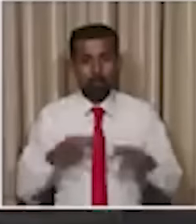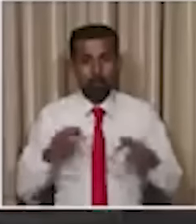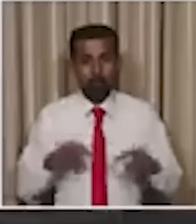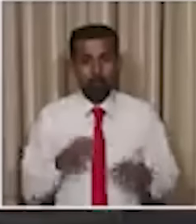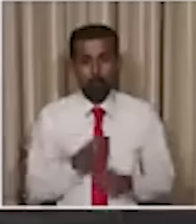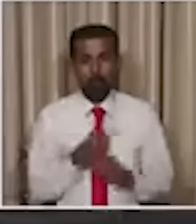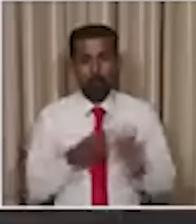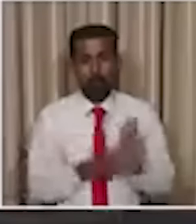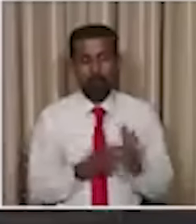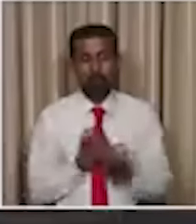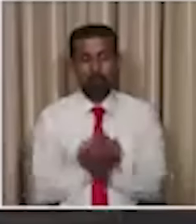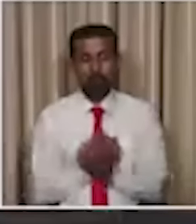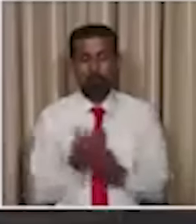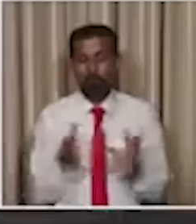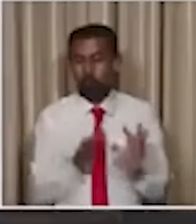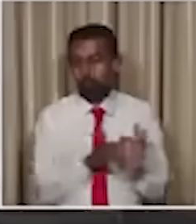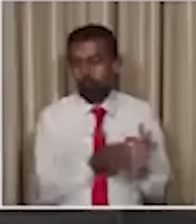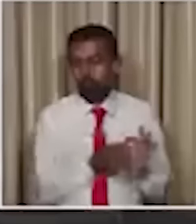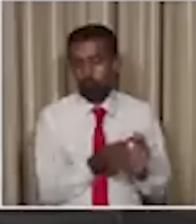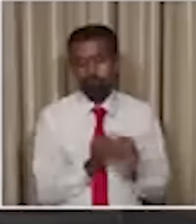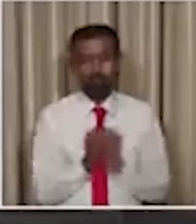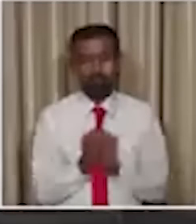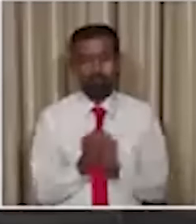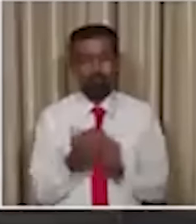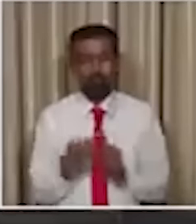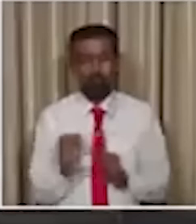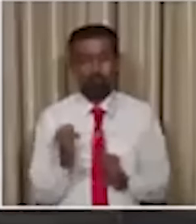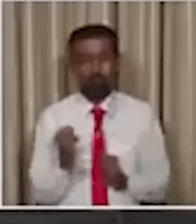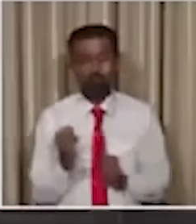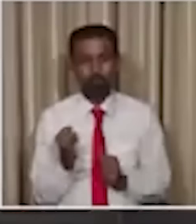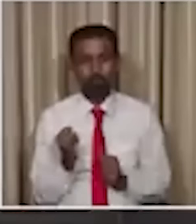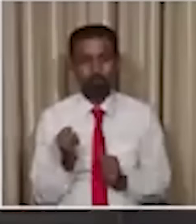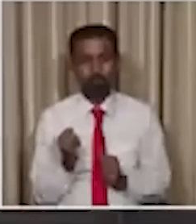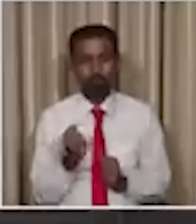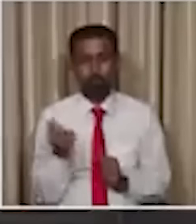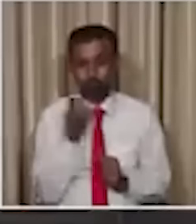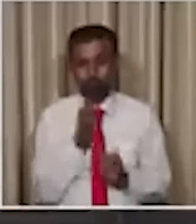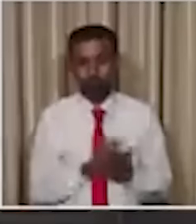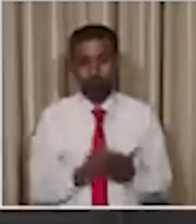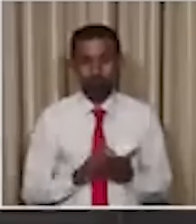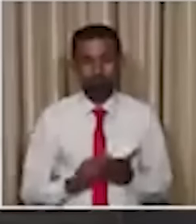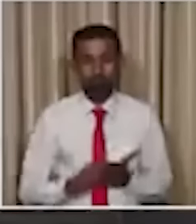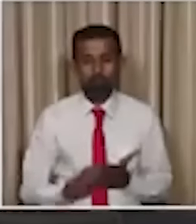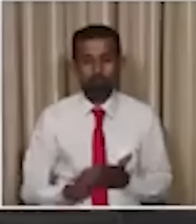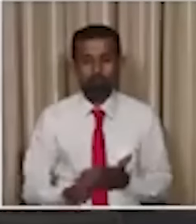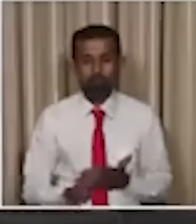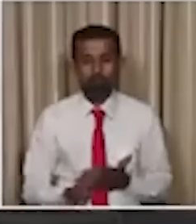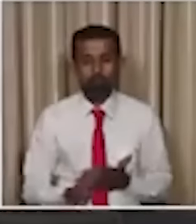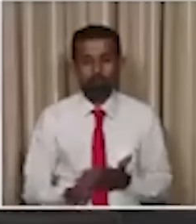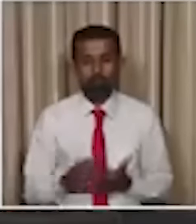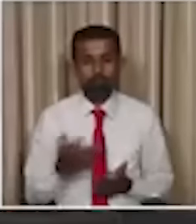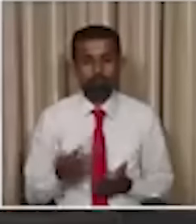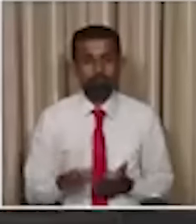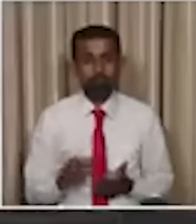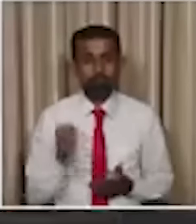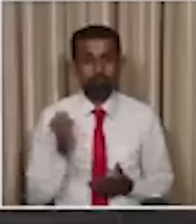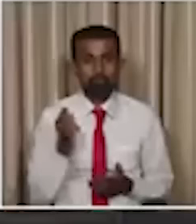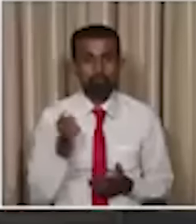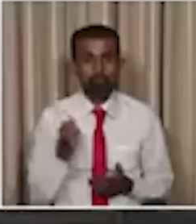ගැලනිගම පොලිස් ඒකකයට අනුයුක්තව රාජකාරී කළ නිලධාරීන්ගේද ප්‍රකාශ සටහන් කර ඇති අතර එම